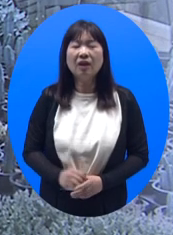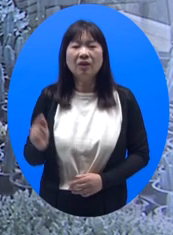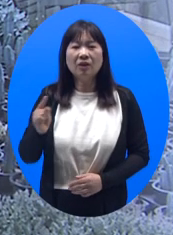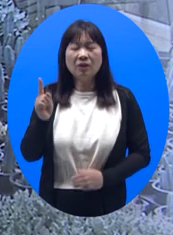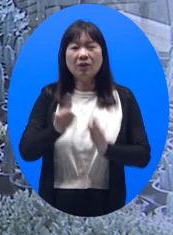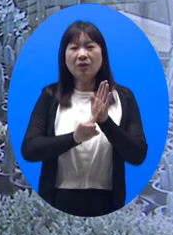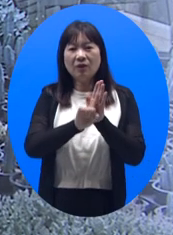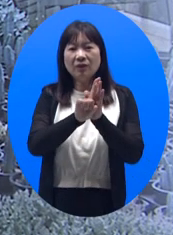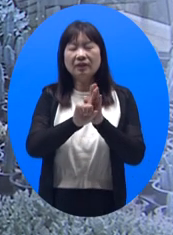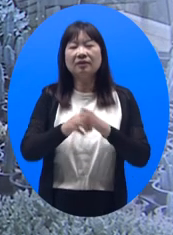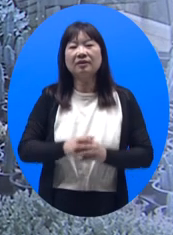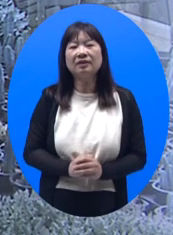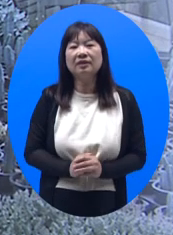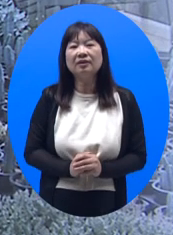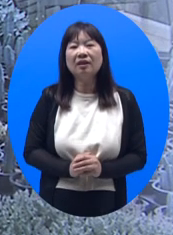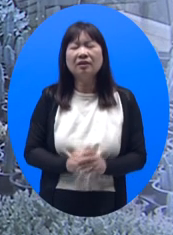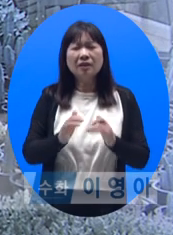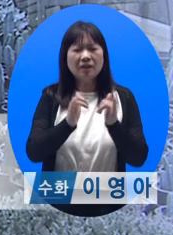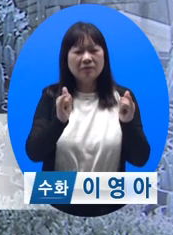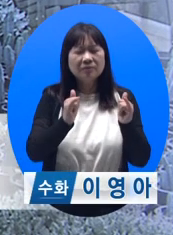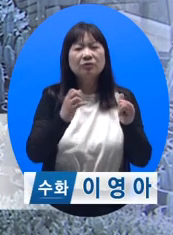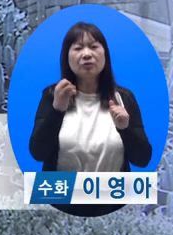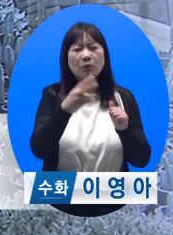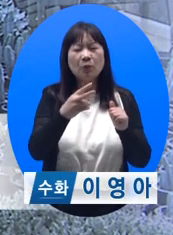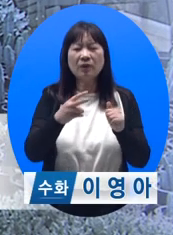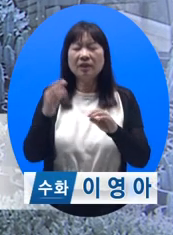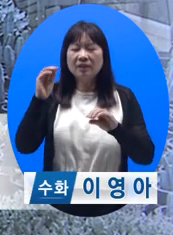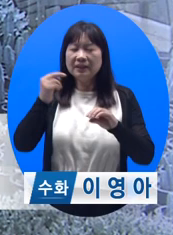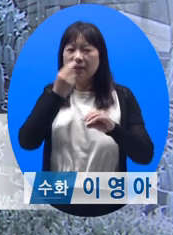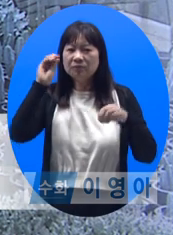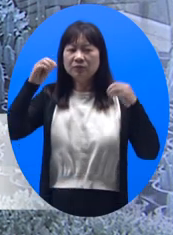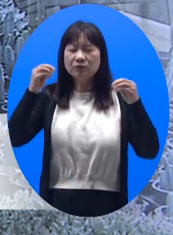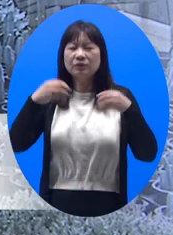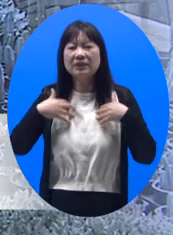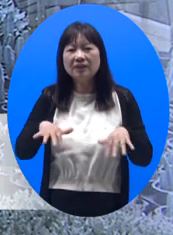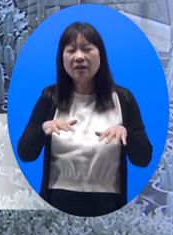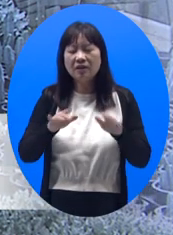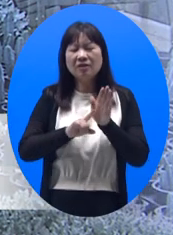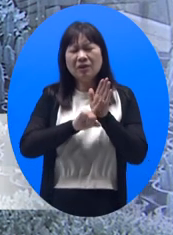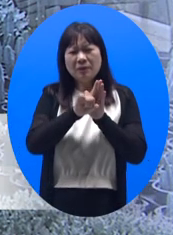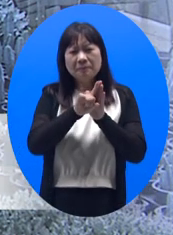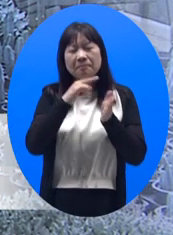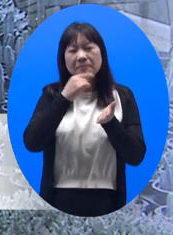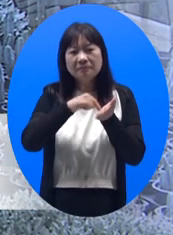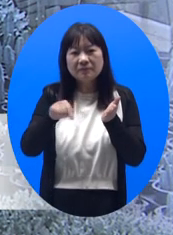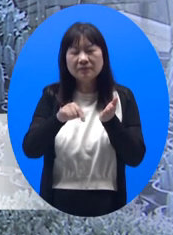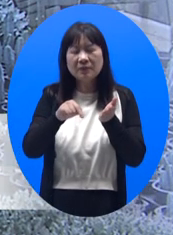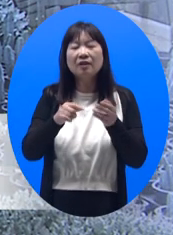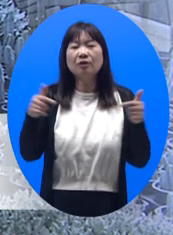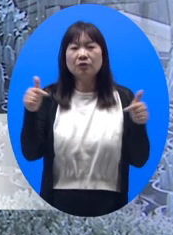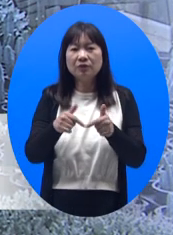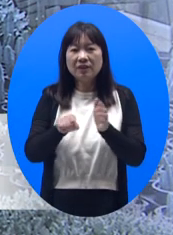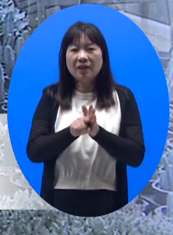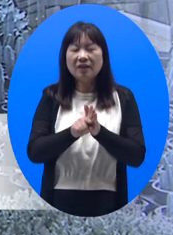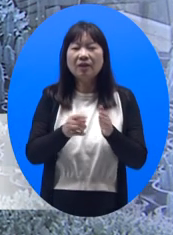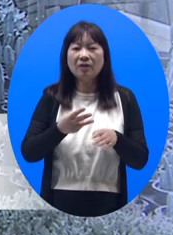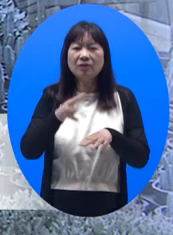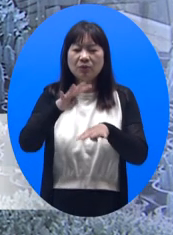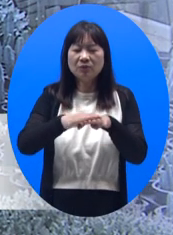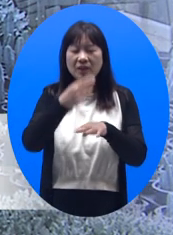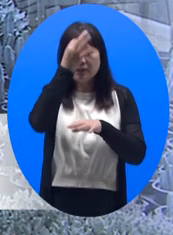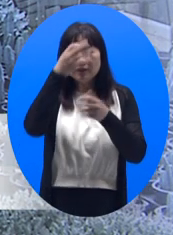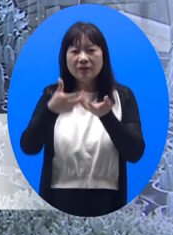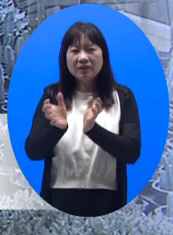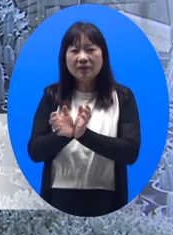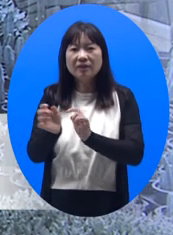높은 온도엔 사람뿐 아니라 식물도 지칩니다. 고온 피해를 줄이기 위해 농업 기술원에서 비닐하우스 내부에 팬과